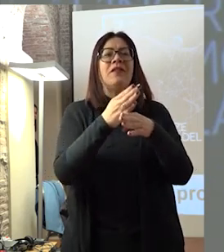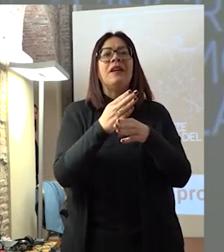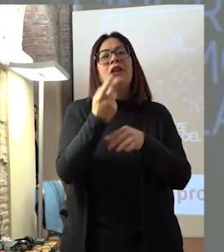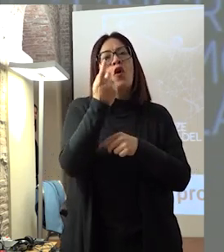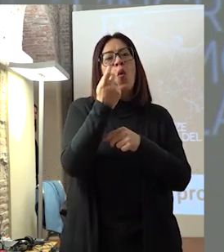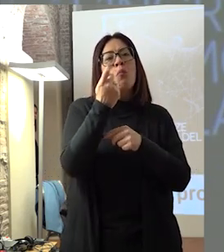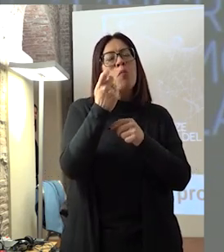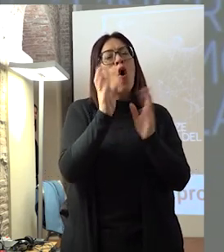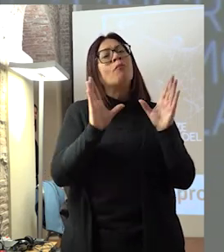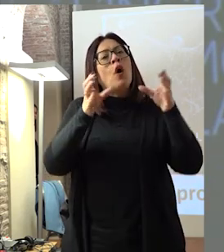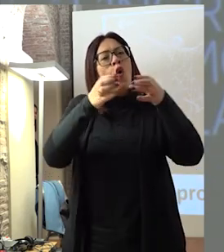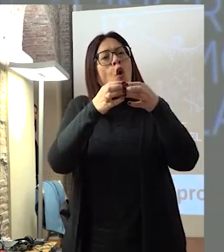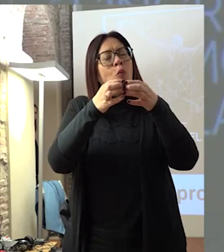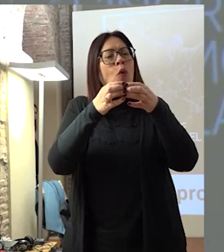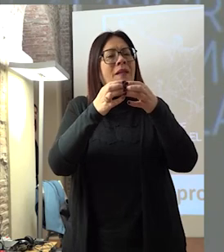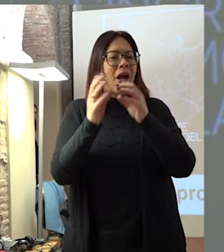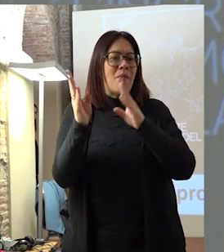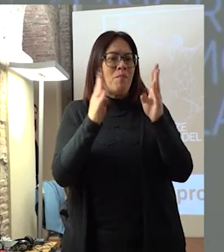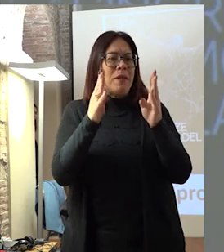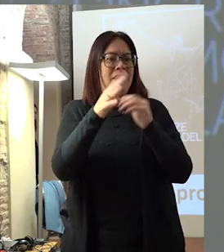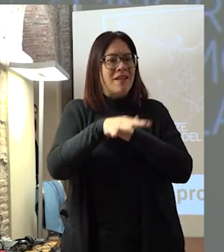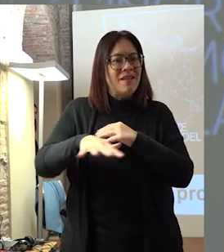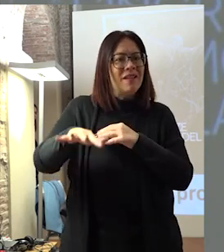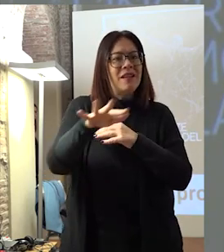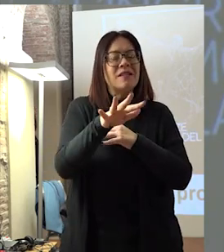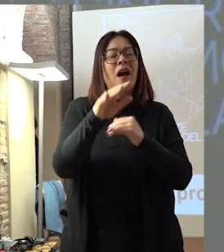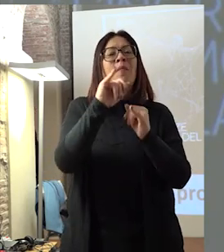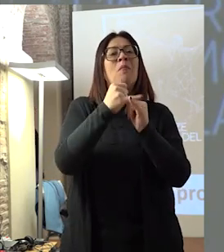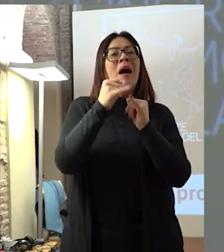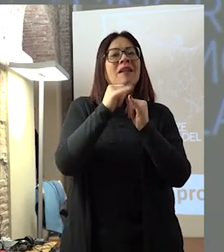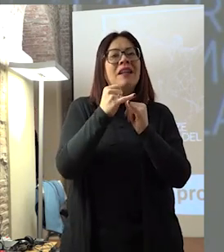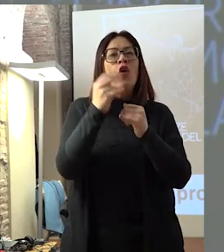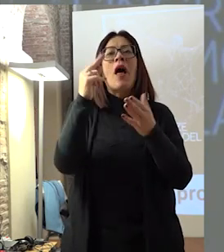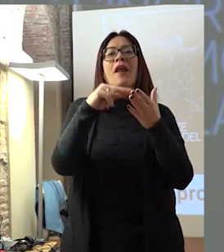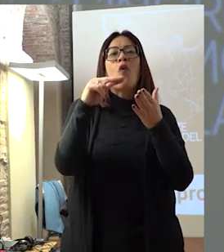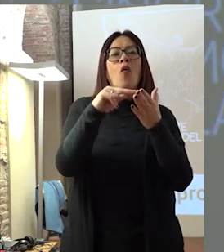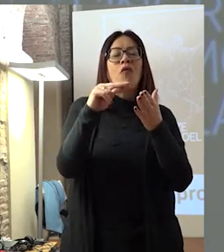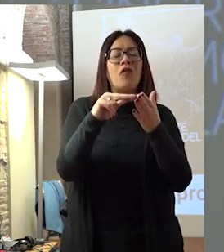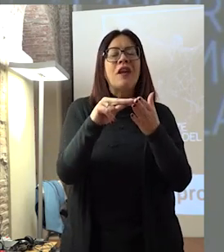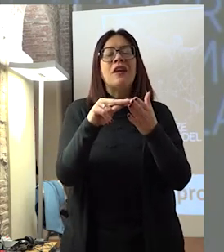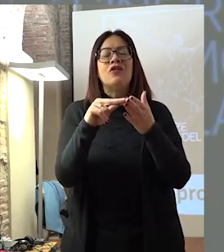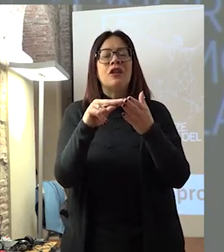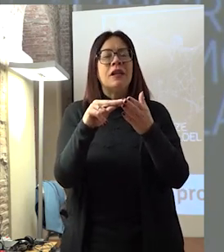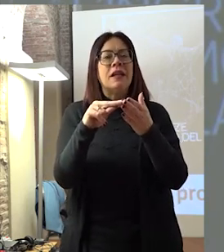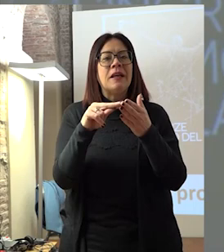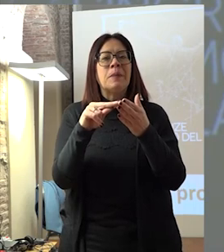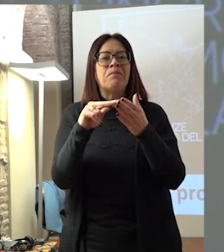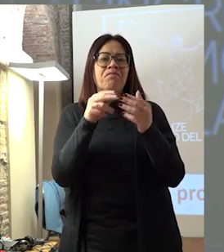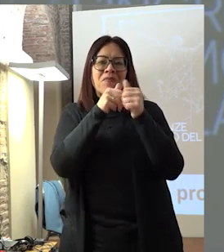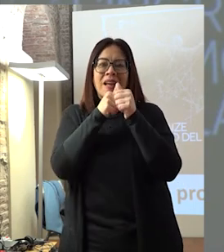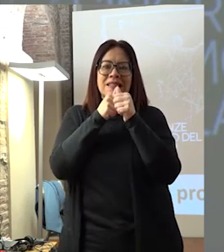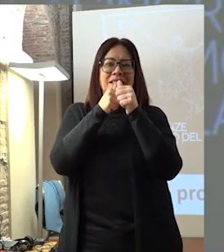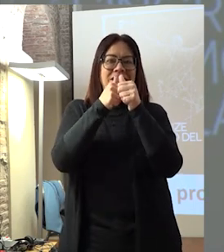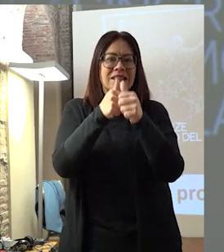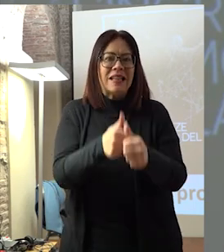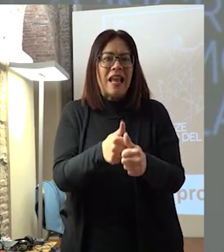nostra comunità e in particolare con gli uffici che diciamo seguono tutti i